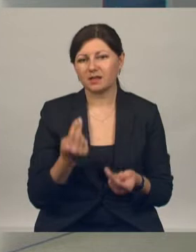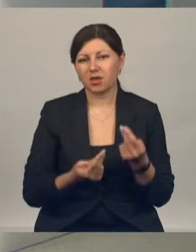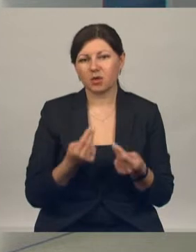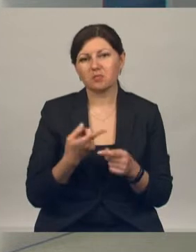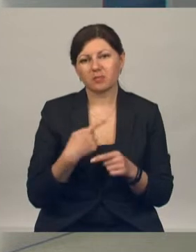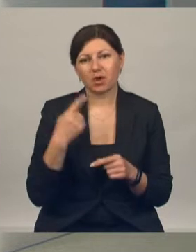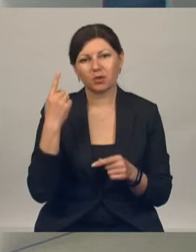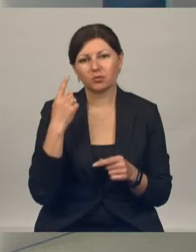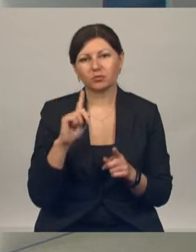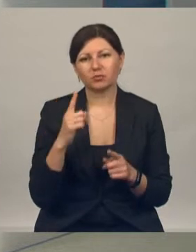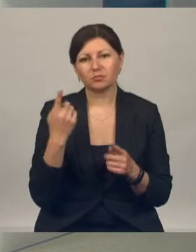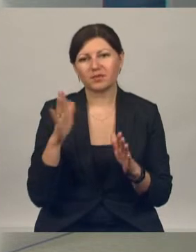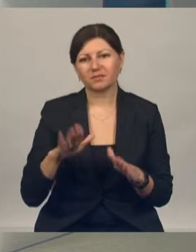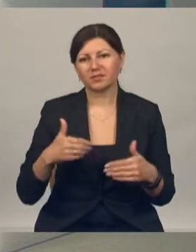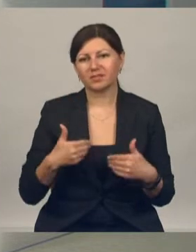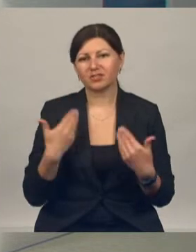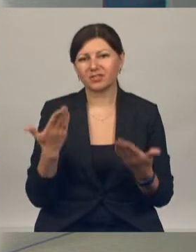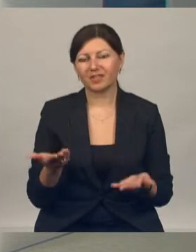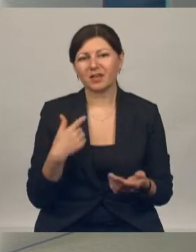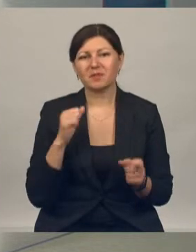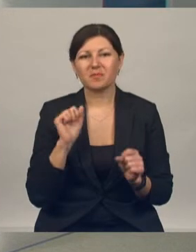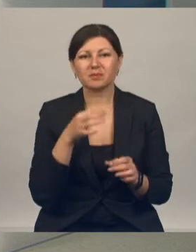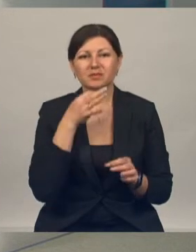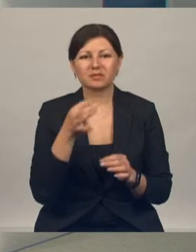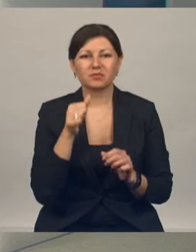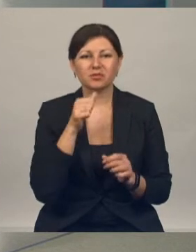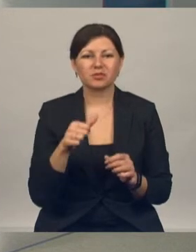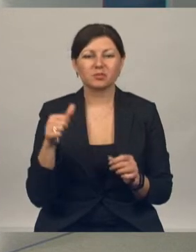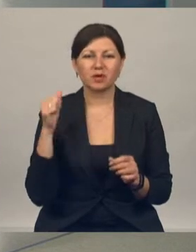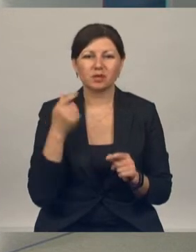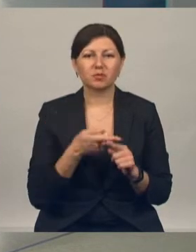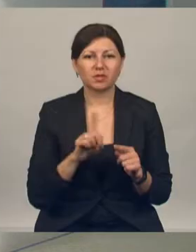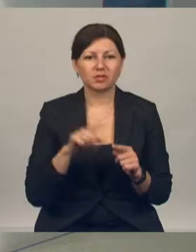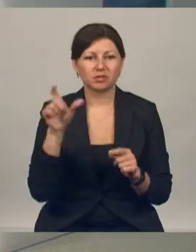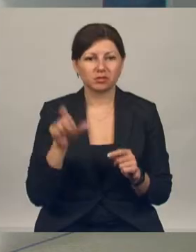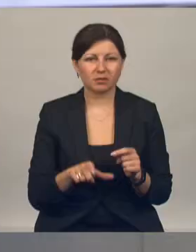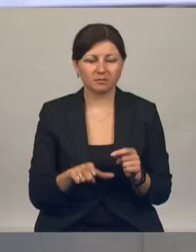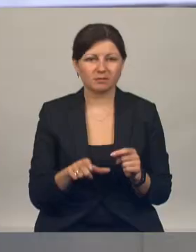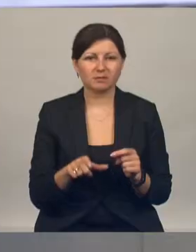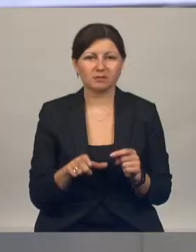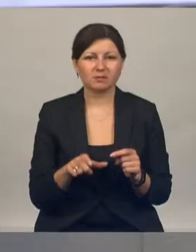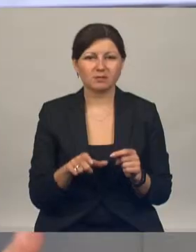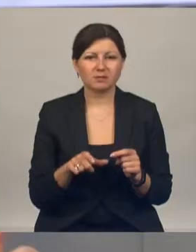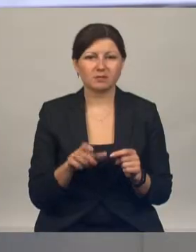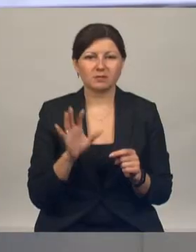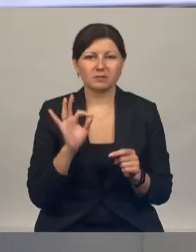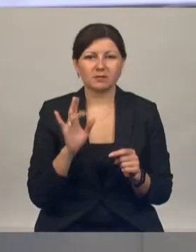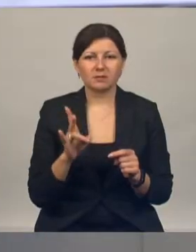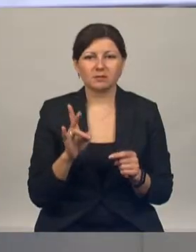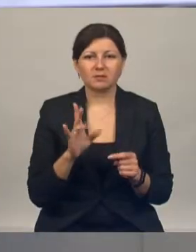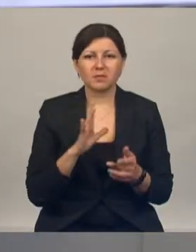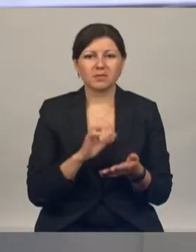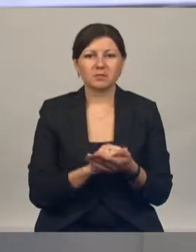первое место, я ему только желаю этого. Ну, я могу сказать, что уже в прошлом году этот же человек, он